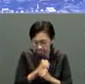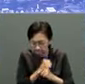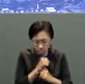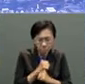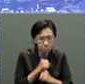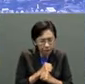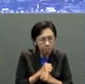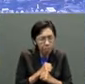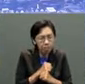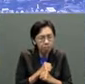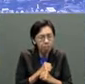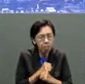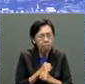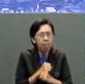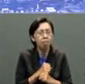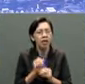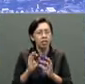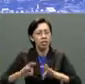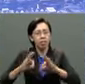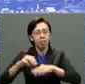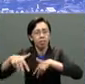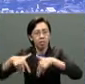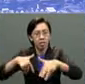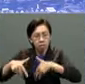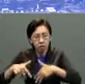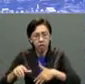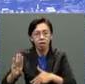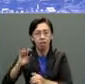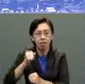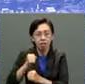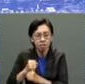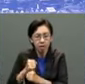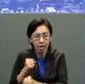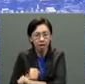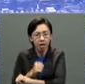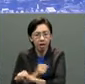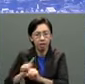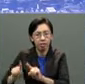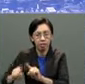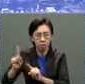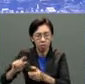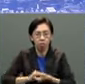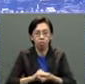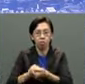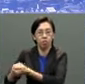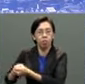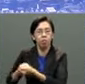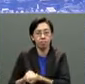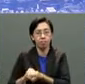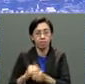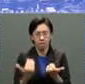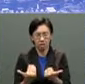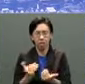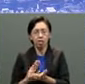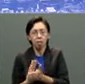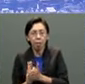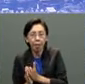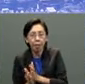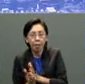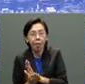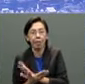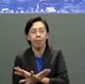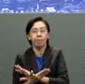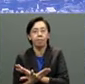ำแต่ท่านต้องให้ความร่วมมือแล้วก็ปรับตัวให้เข้ากับสถานการณ์ในภาวะปัจจุบันแล้ว